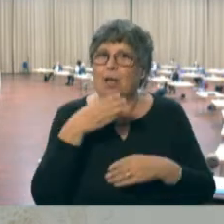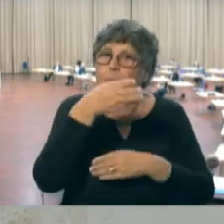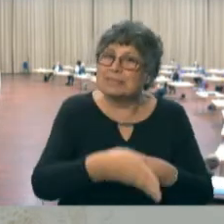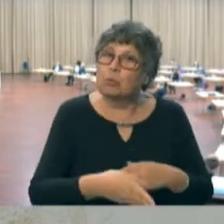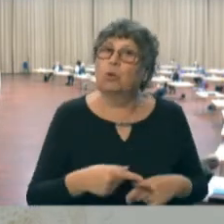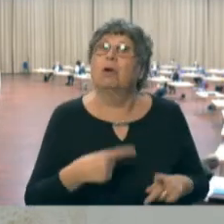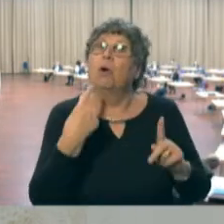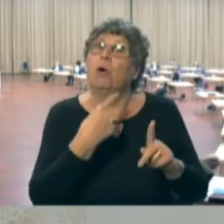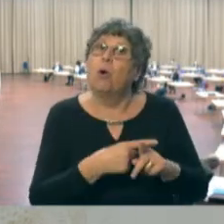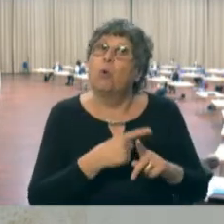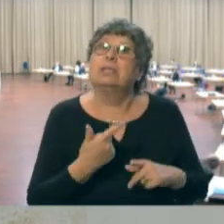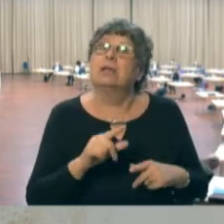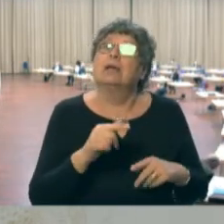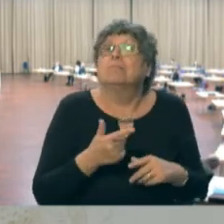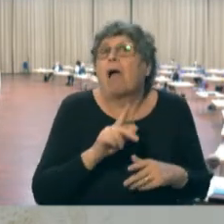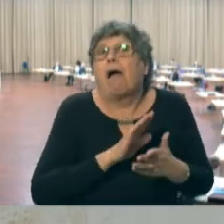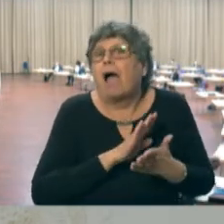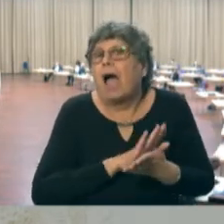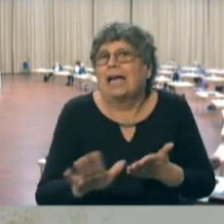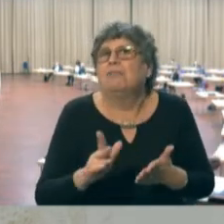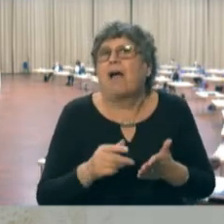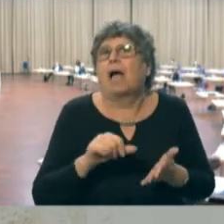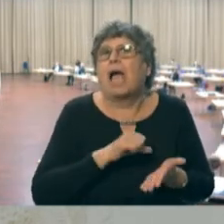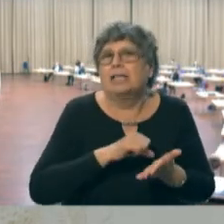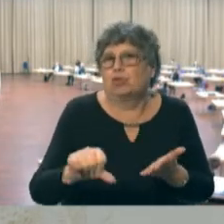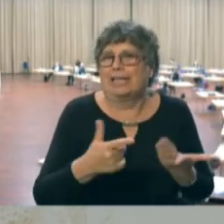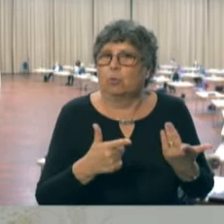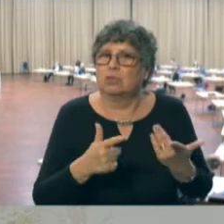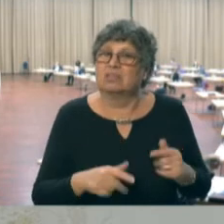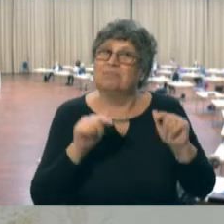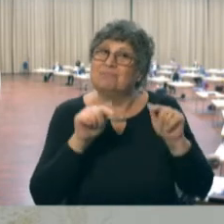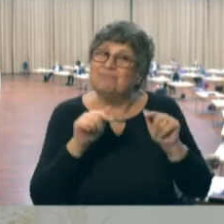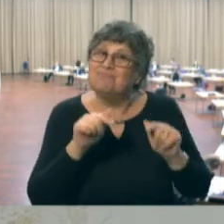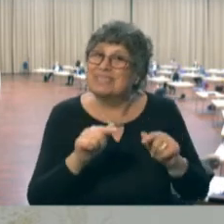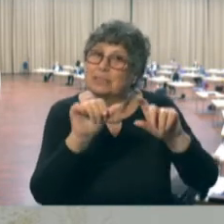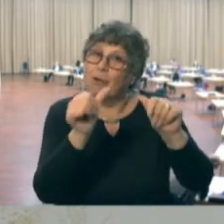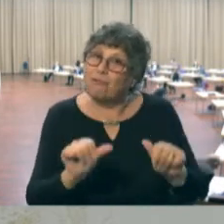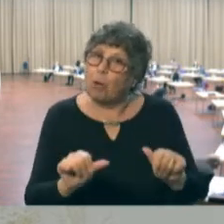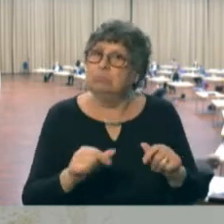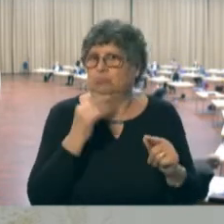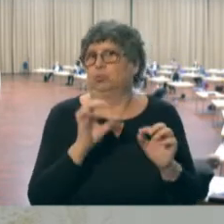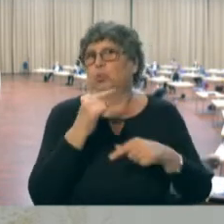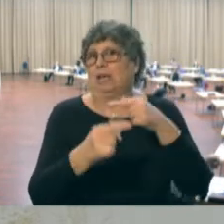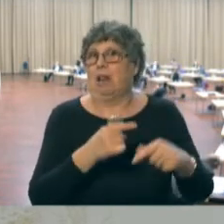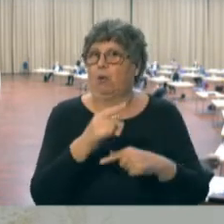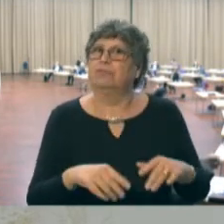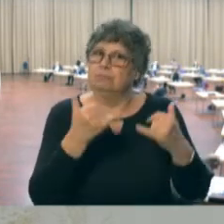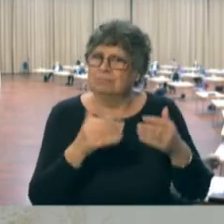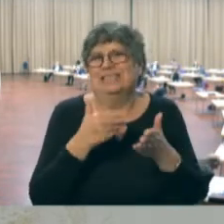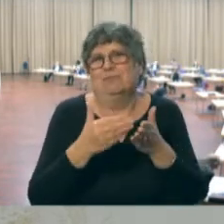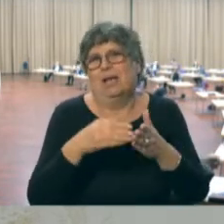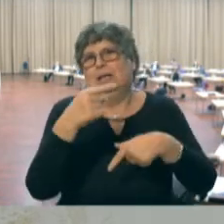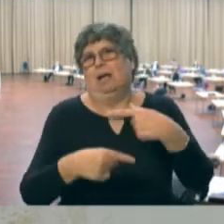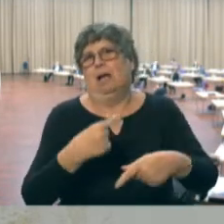sogenannten Billigkeitsentschädigung. Diese pragmatische Herangehensweise hat sich bewährt und soll nun fortgeschrieben